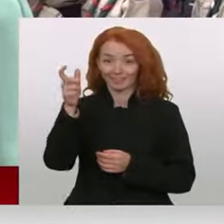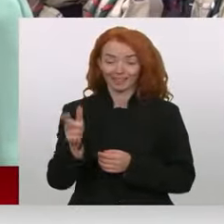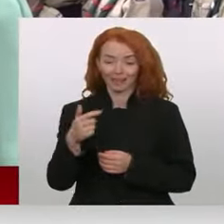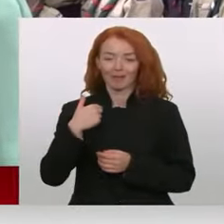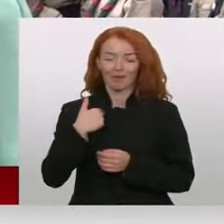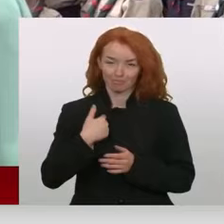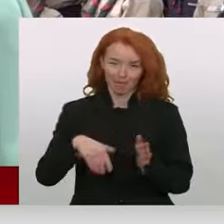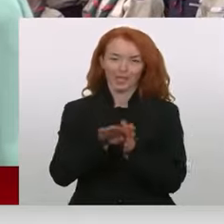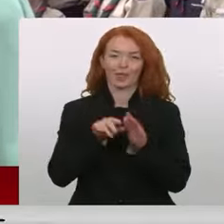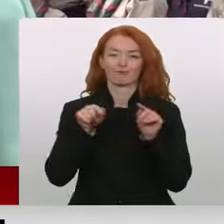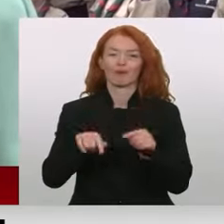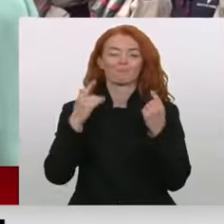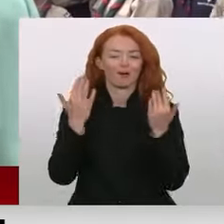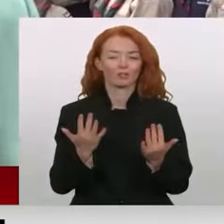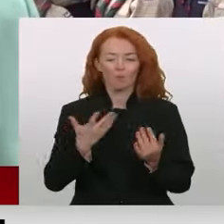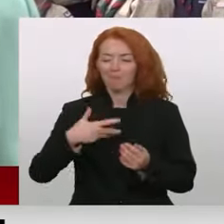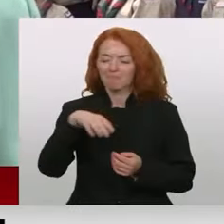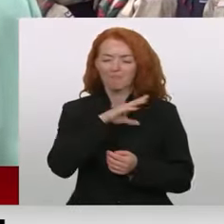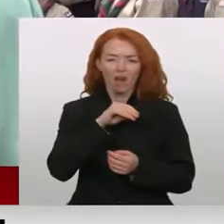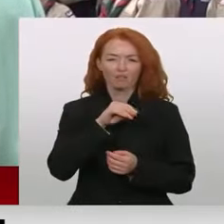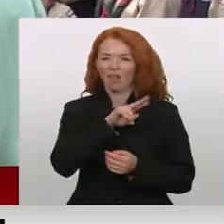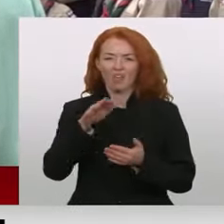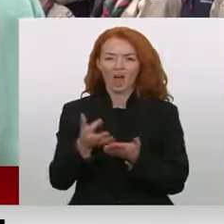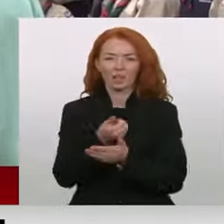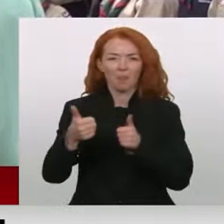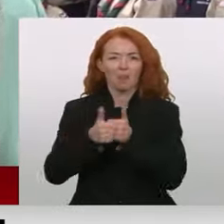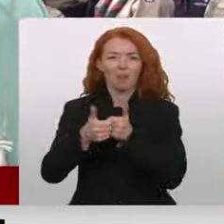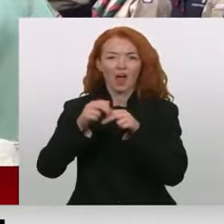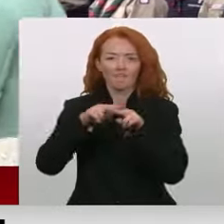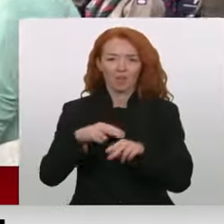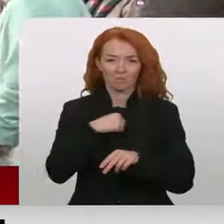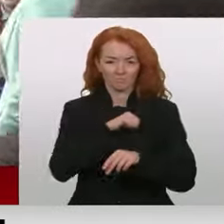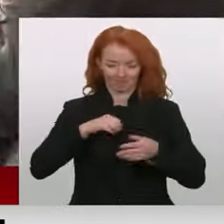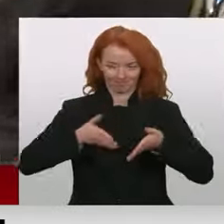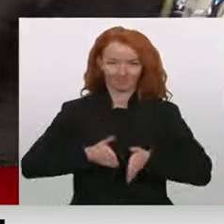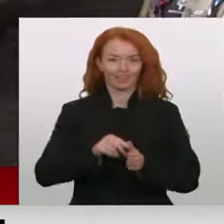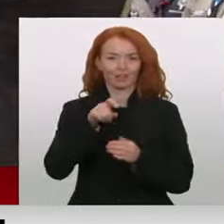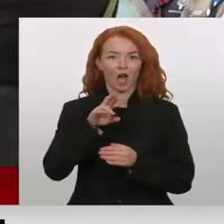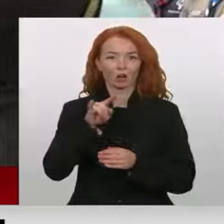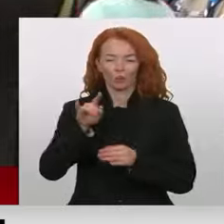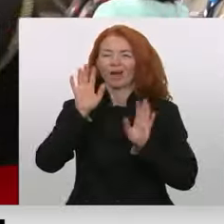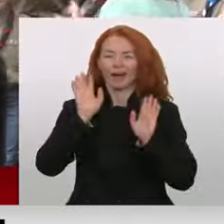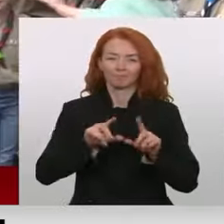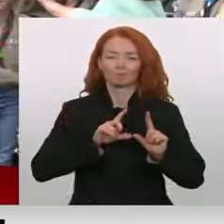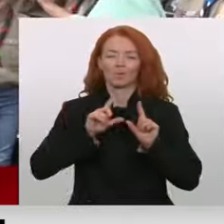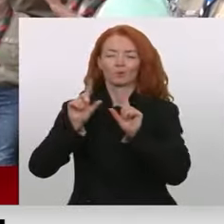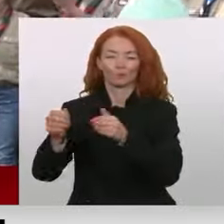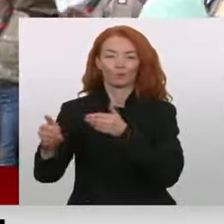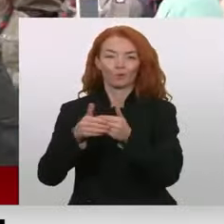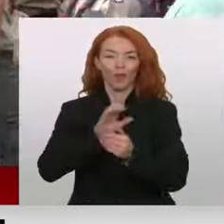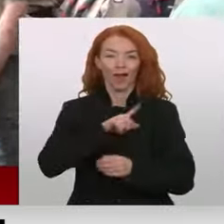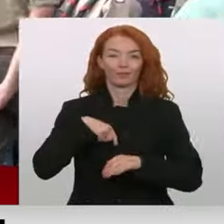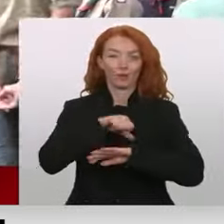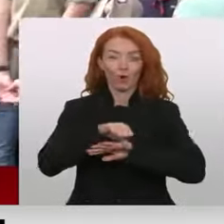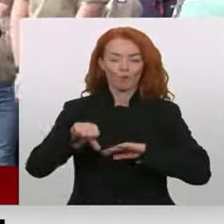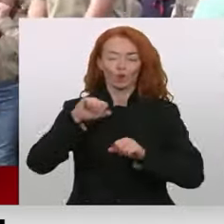šajā pasākumā. Mēs neatradām vietu netālu no Tartu, no kurienes es esmu, tā no mums bija jābrauc blakus Latvijas robežai. Bet es